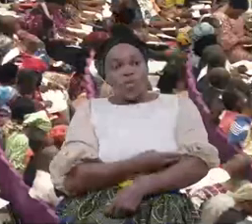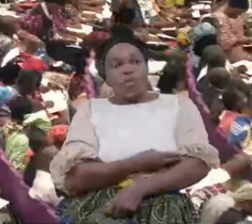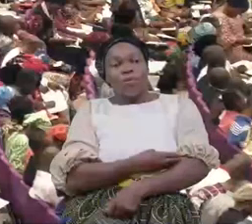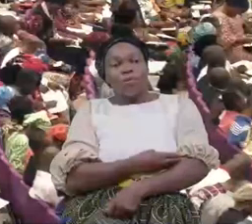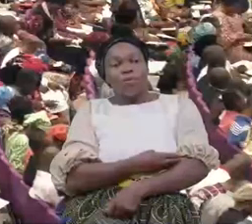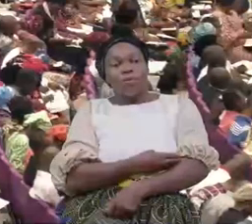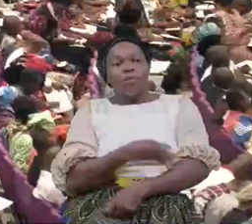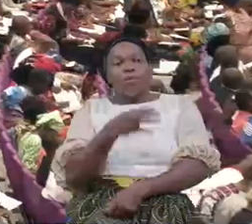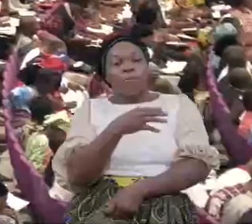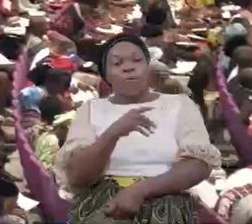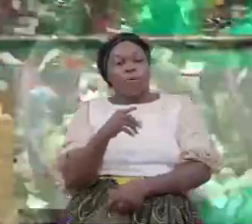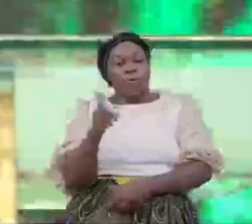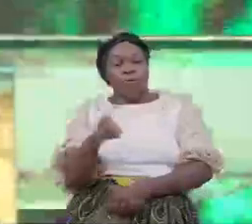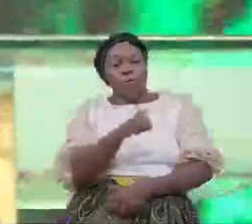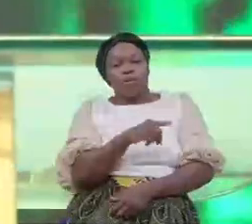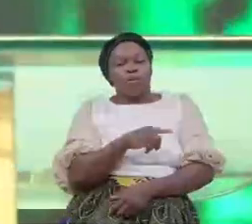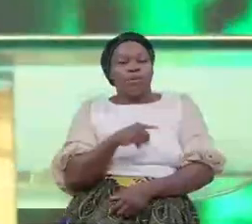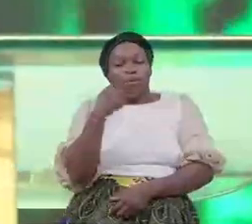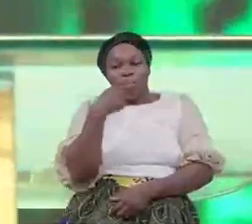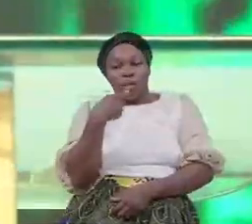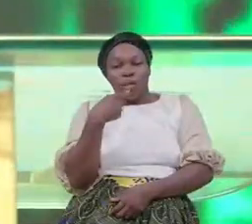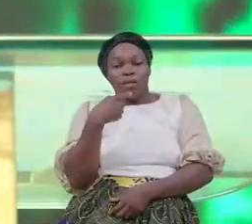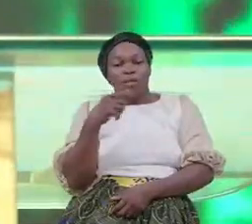Ainsi parle le Seigneur,